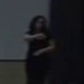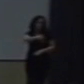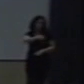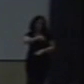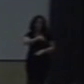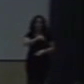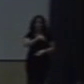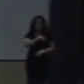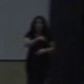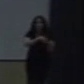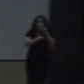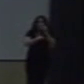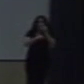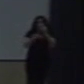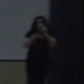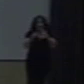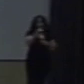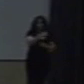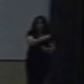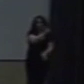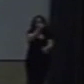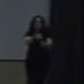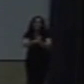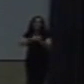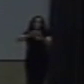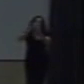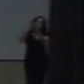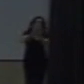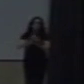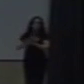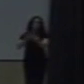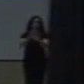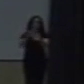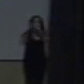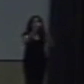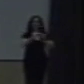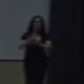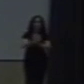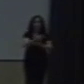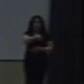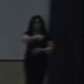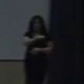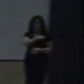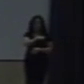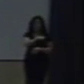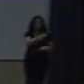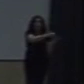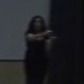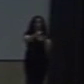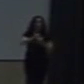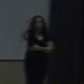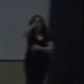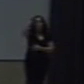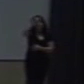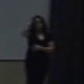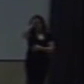universitats d'Espanya que recollia la visió que tenen els ciutadans, els mitjans en general, i jo em vaig